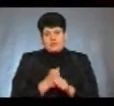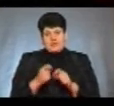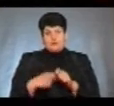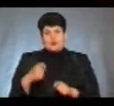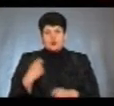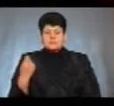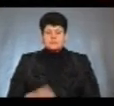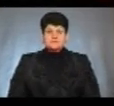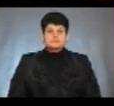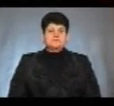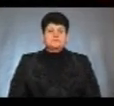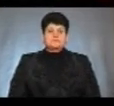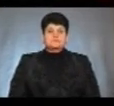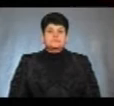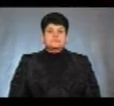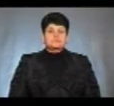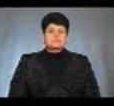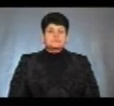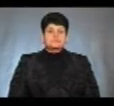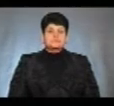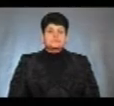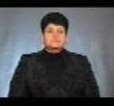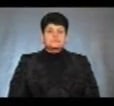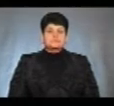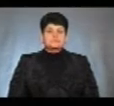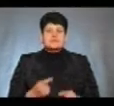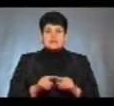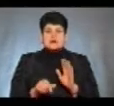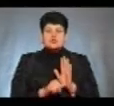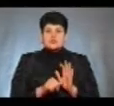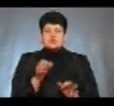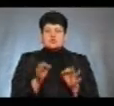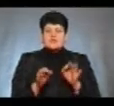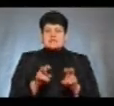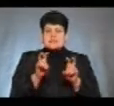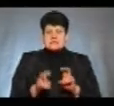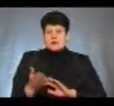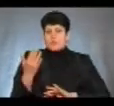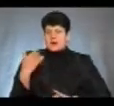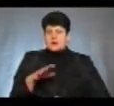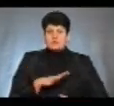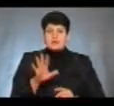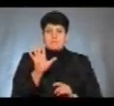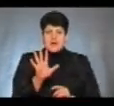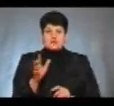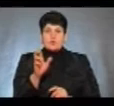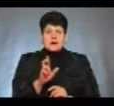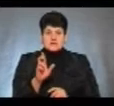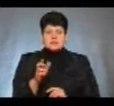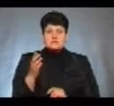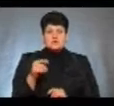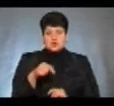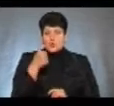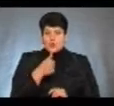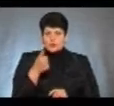Любов Гадомська, Василь Панчук. Новини. Це 6-е судове засідання. Попереднє відбулося 5 березня цього року. На